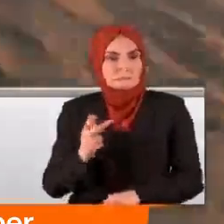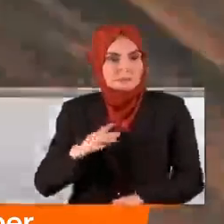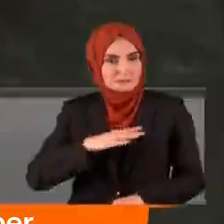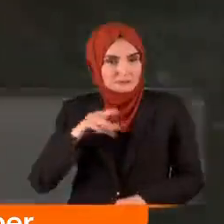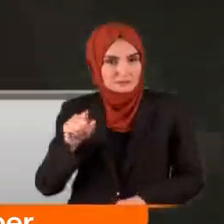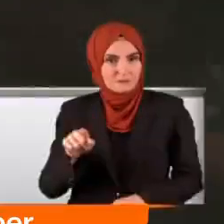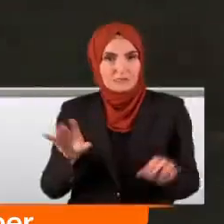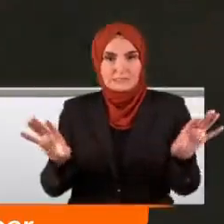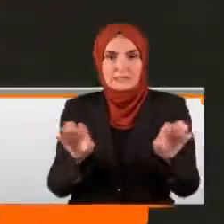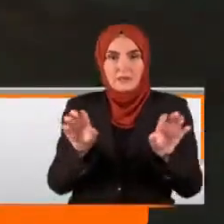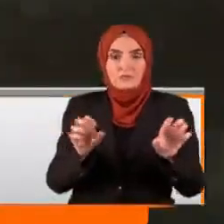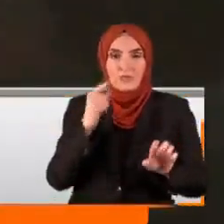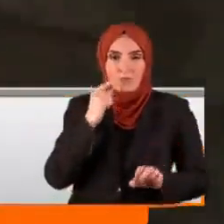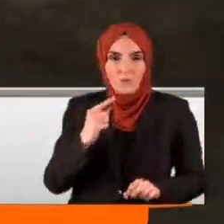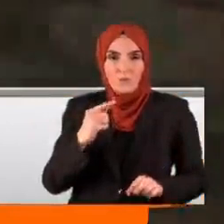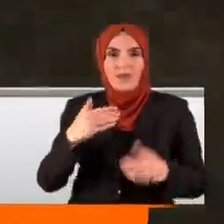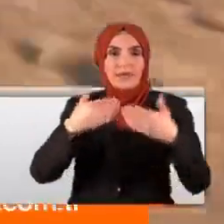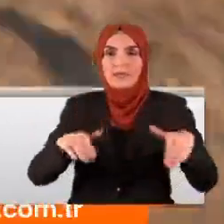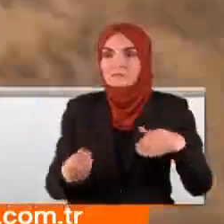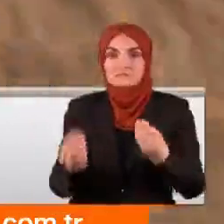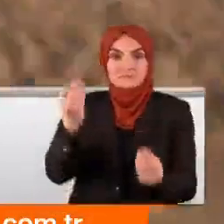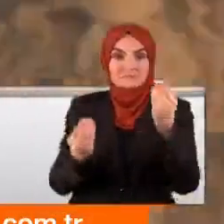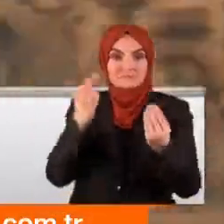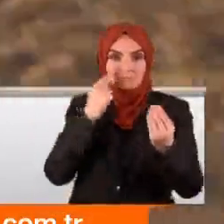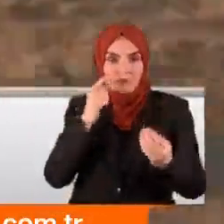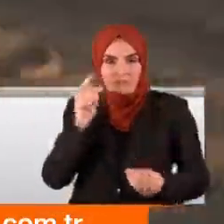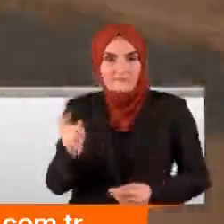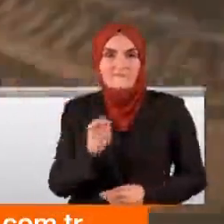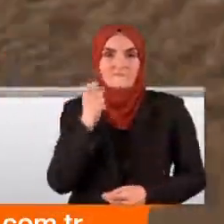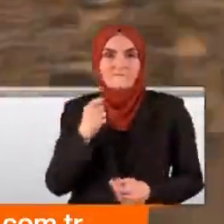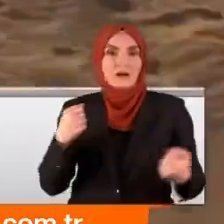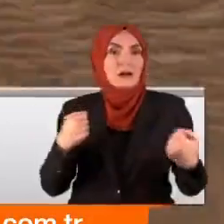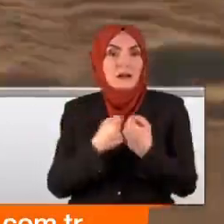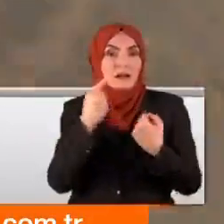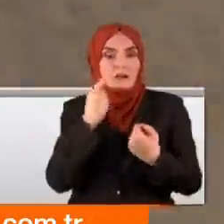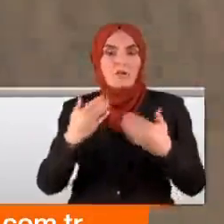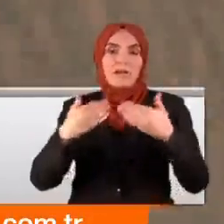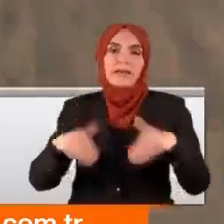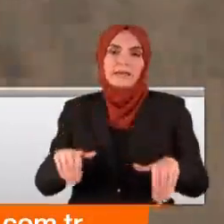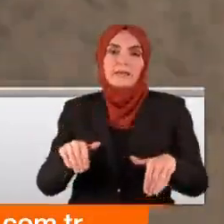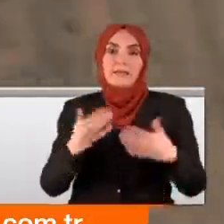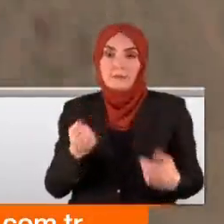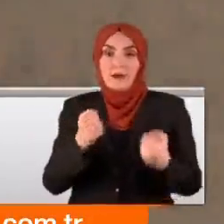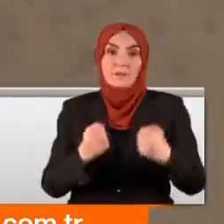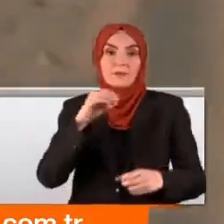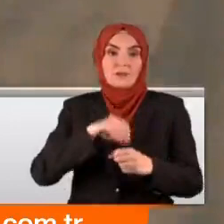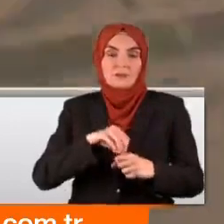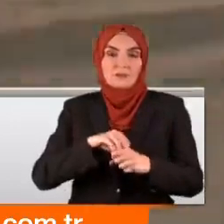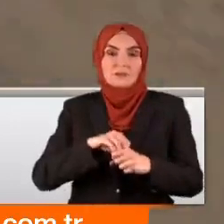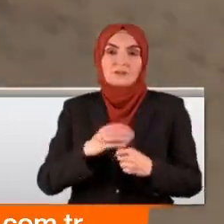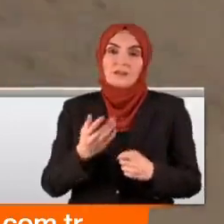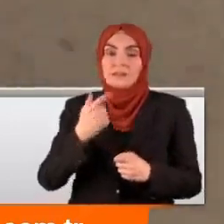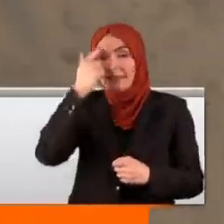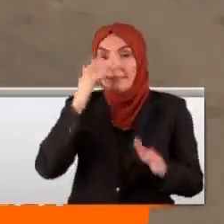önüne çıkan engelleri fark ediyor ve olası bir kazanın önüne geçiyor. Ama araçta her ihtimale karşı bir de paraşüt